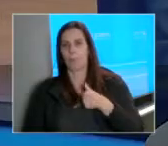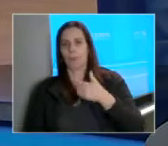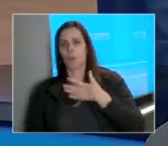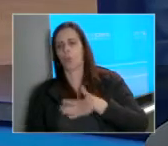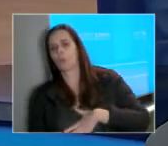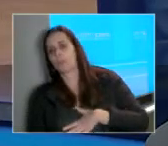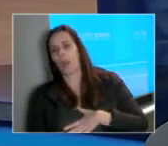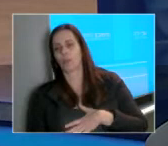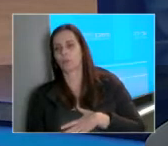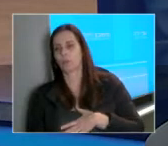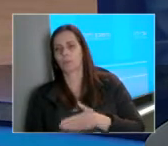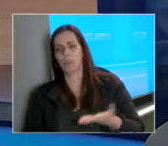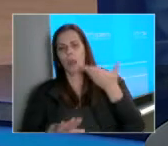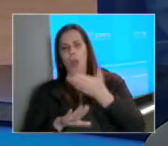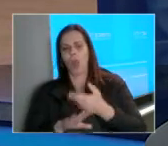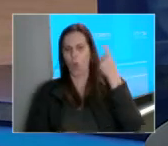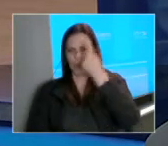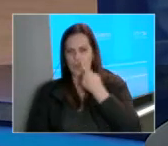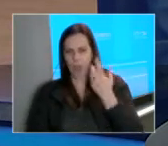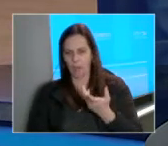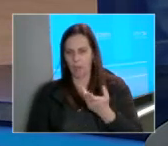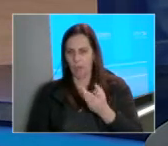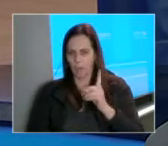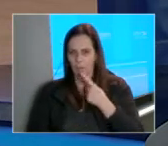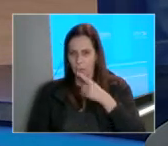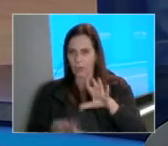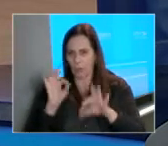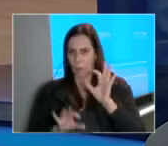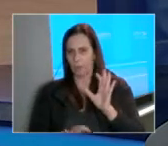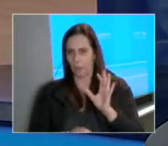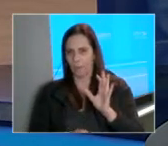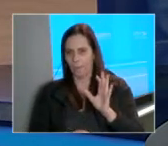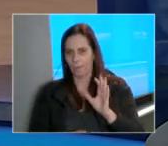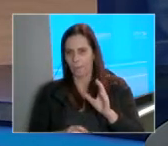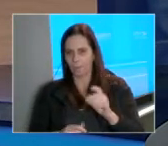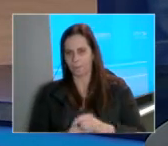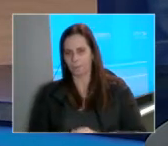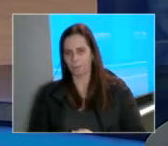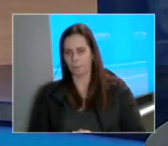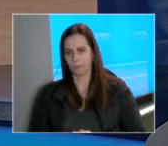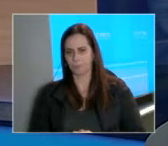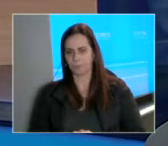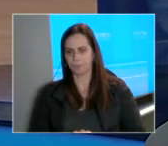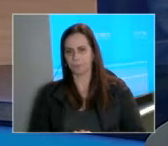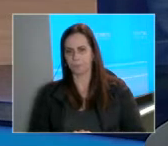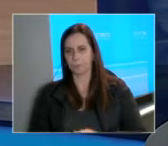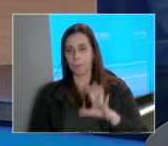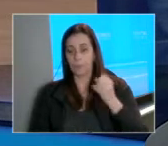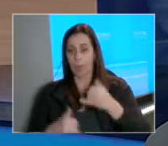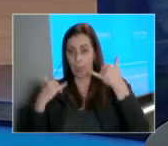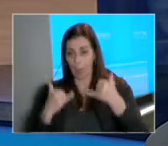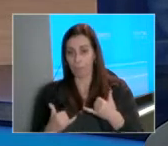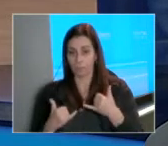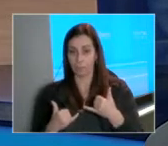רוצה ככה להעלות איזושהי תהייה, אנחנו רואים רגע, ש... רגע, לפני, בואי נדבר על הבחירות, אני צריך להגיד... לא, כחלק מזה, זאת אומרת, האם